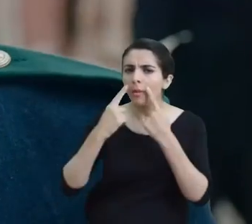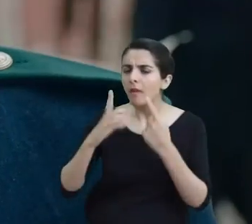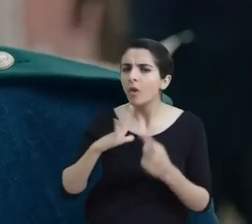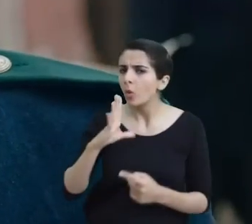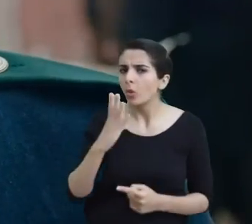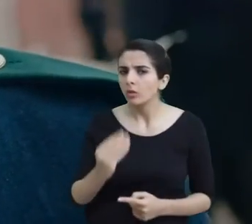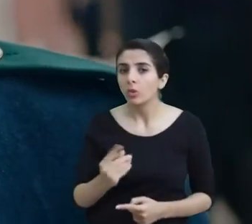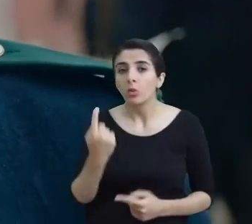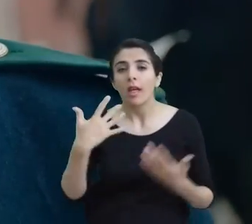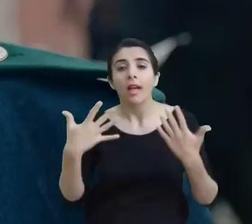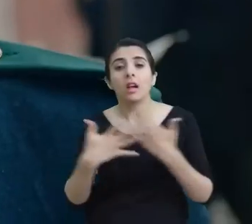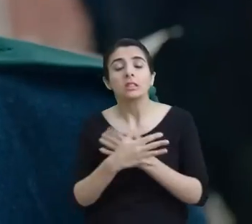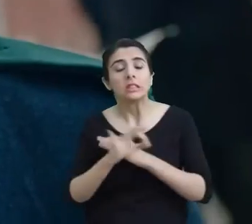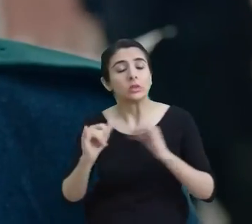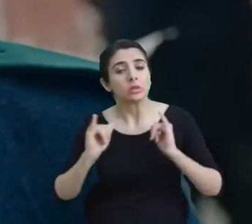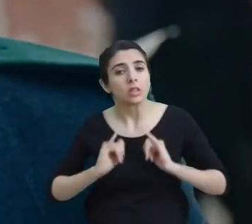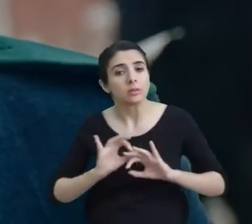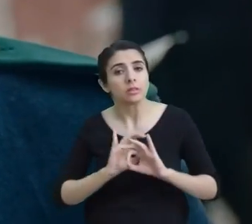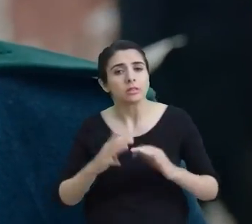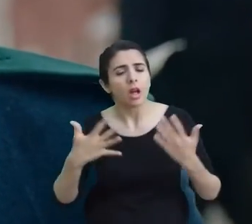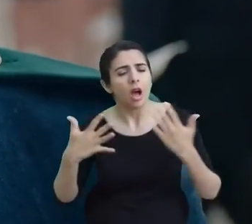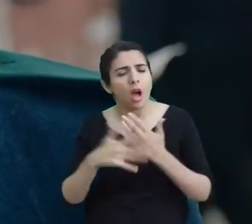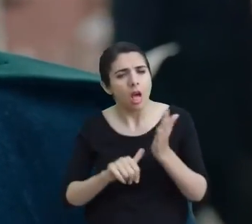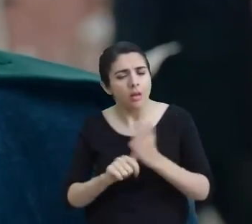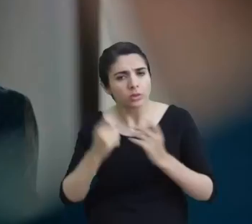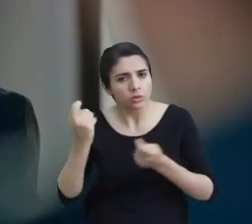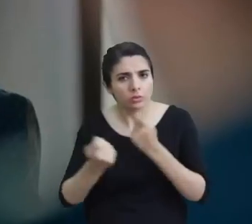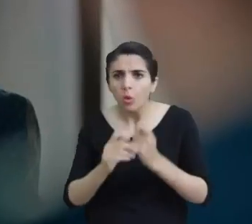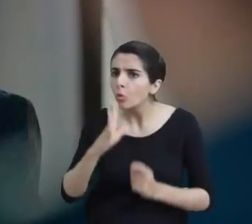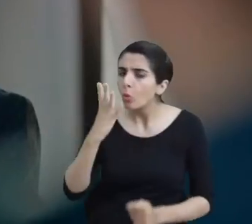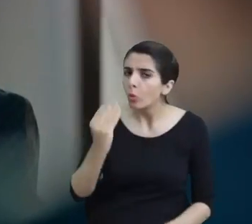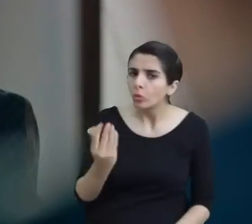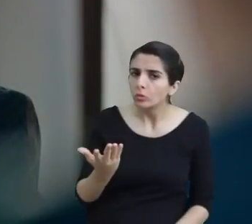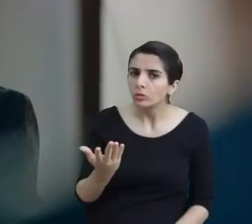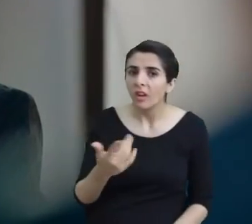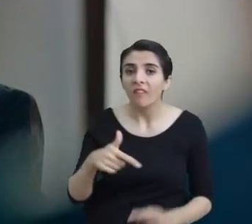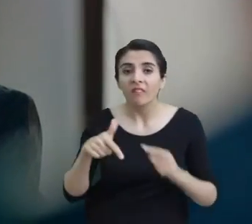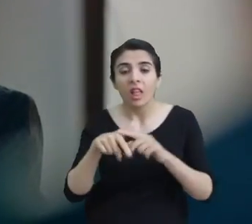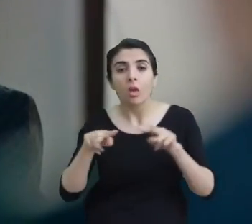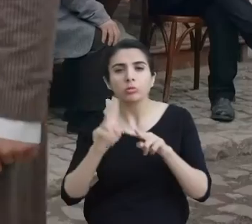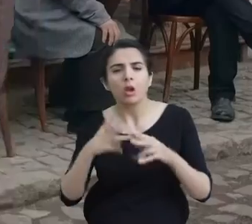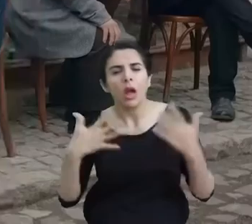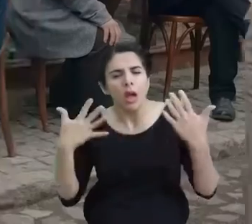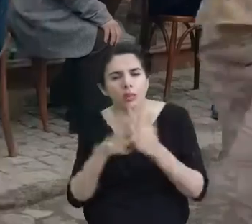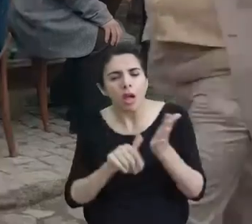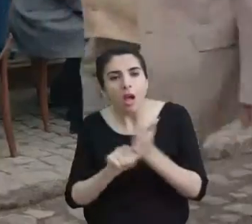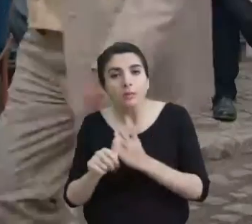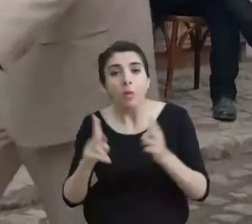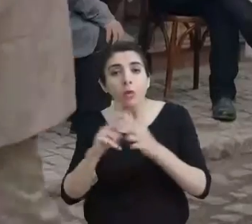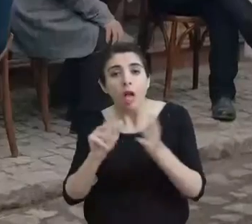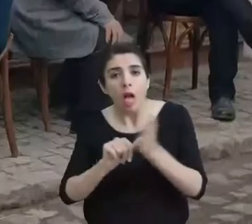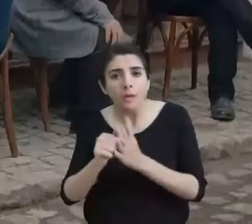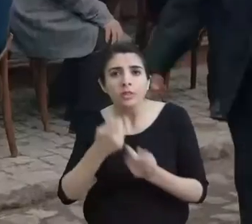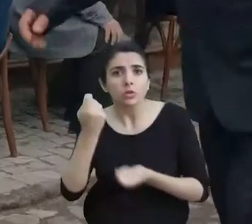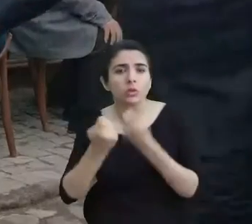gözükürsünüz? Dün gece hiç oturmadık. Bütün gece ayaktaydık vallahi. Hayırdır ağalar? Filinta Mustafa tüm gece bütün